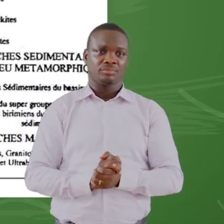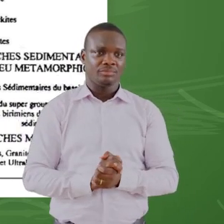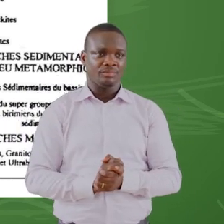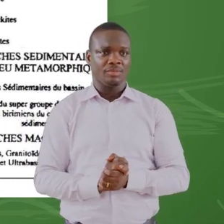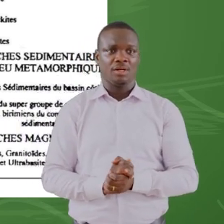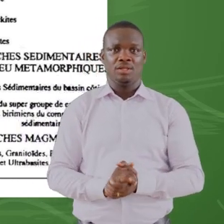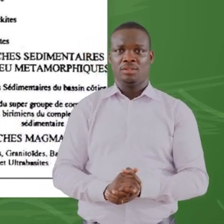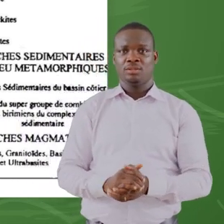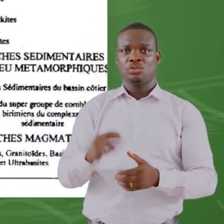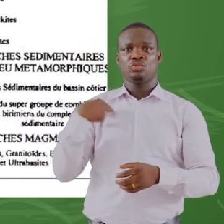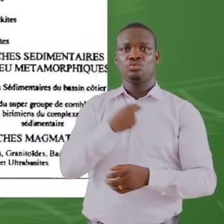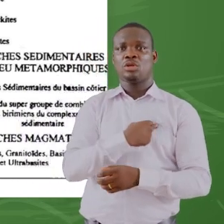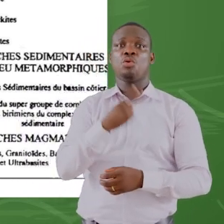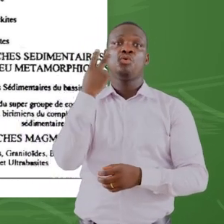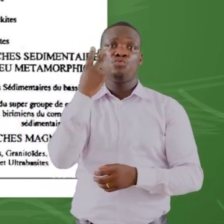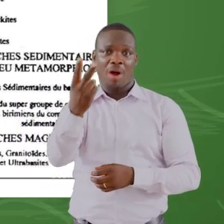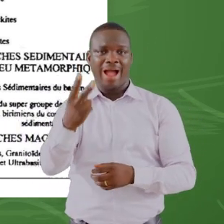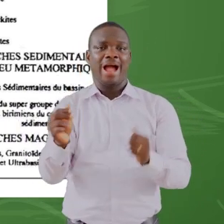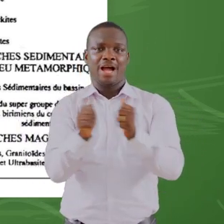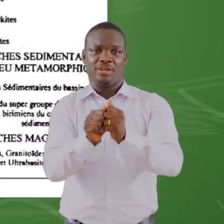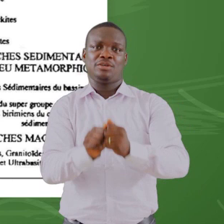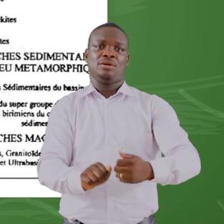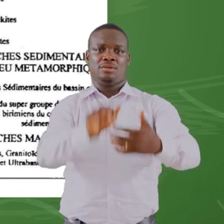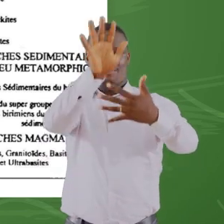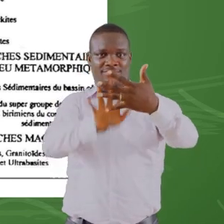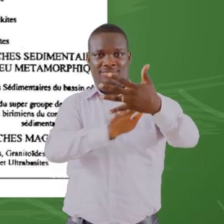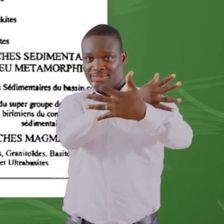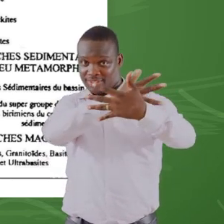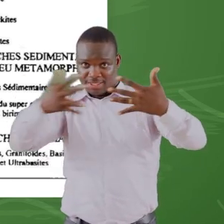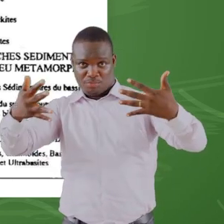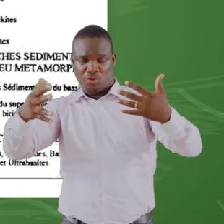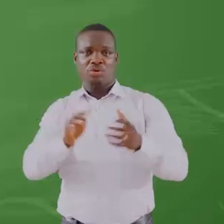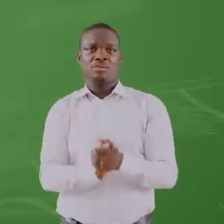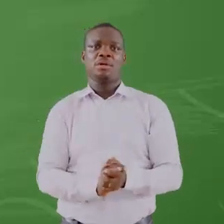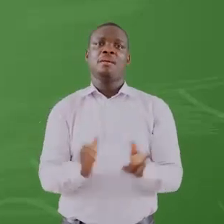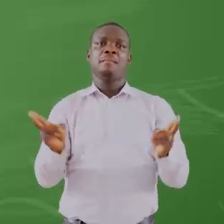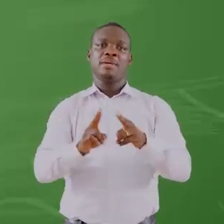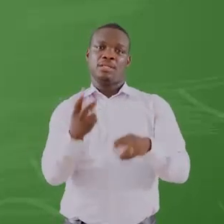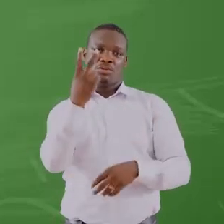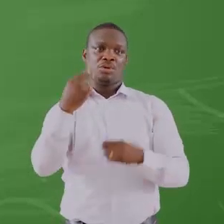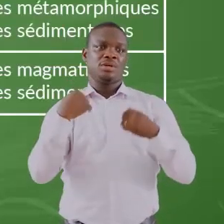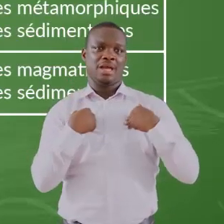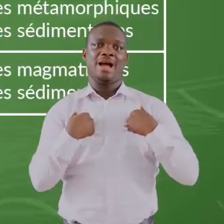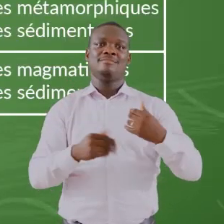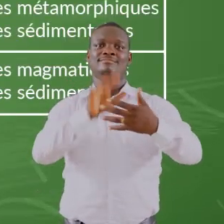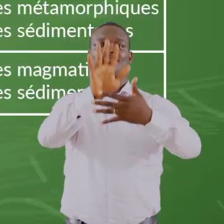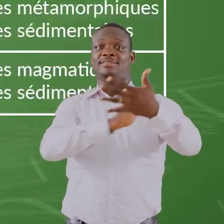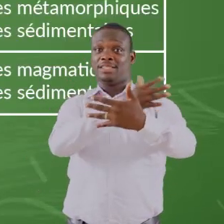le tableau suivant. Donc, vous notez en petit 2, résultats. Dans ce tableau